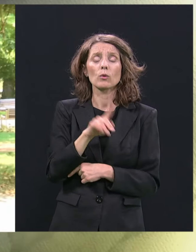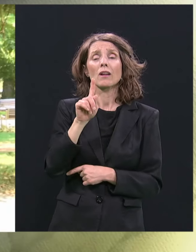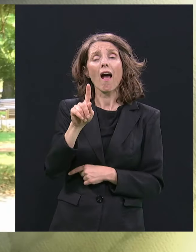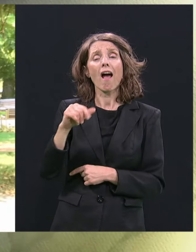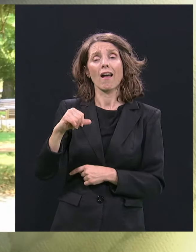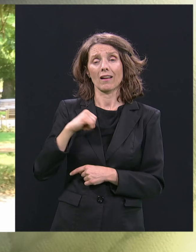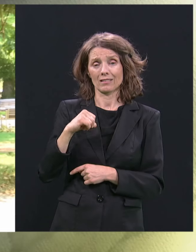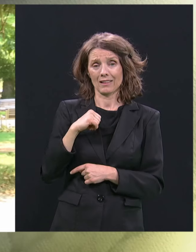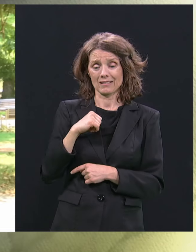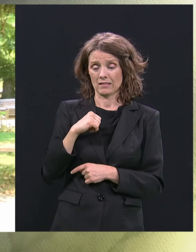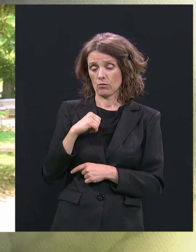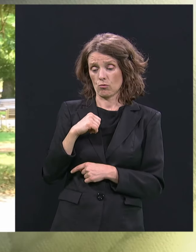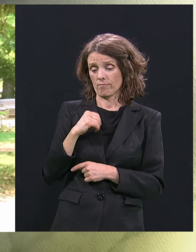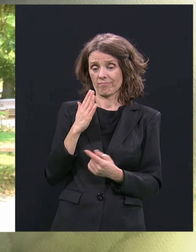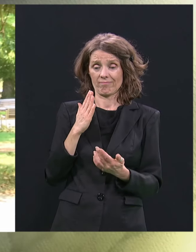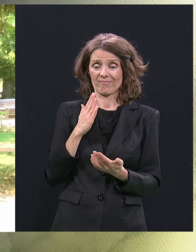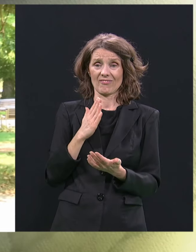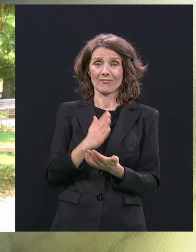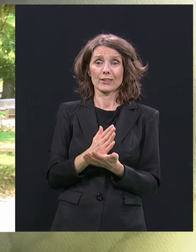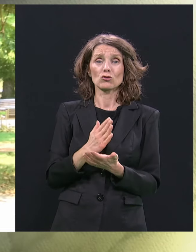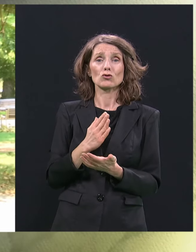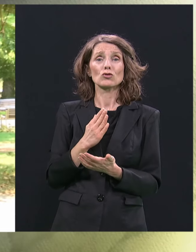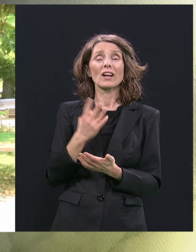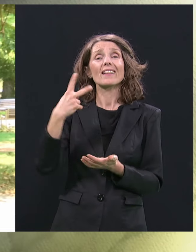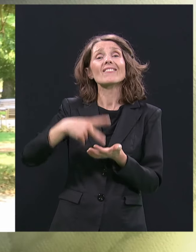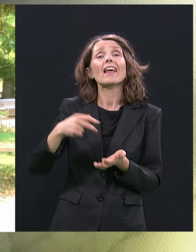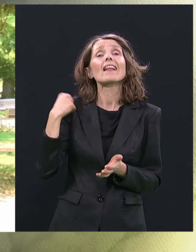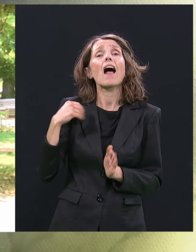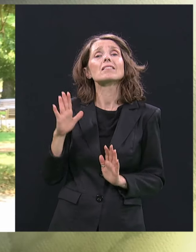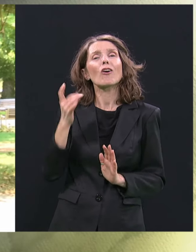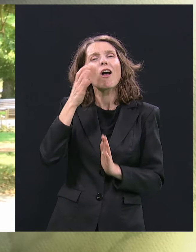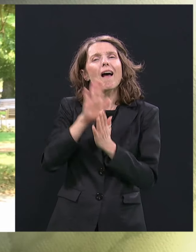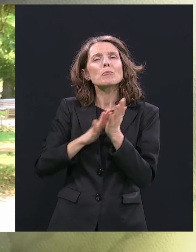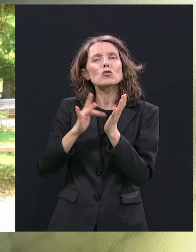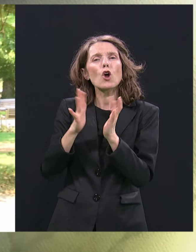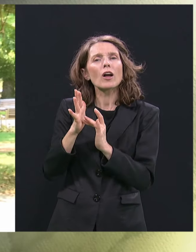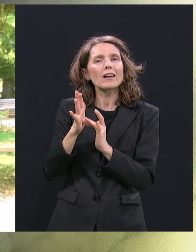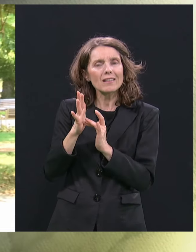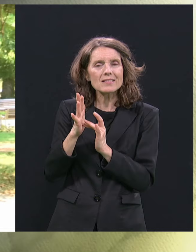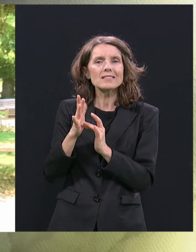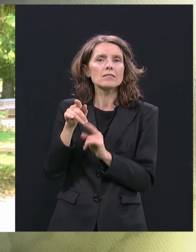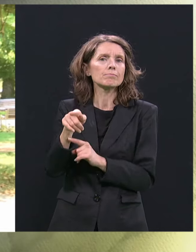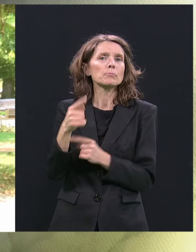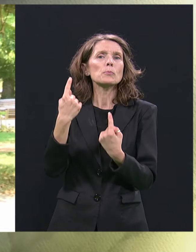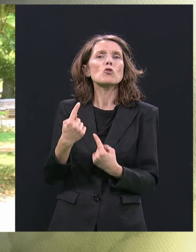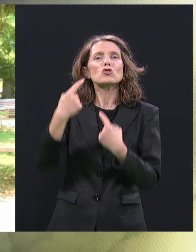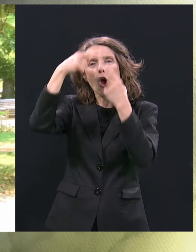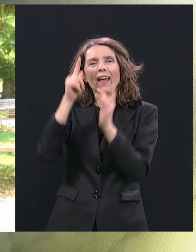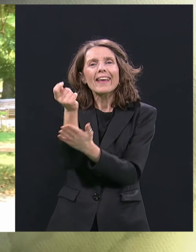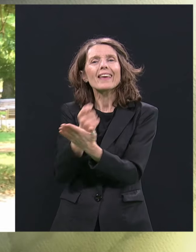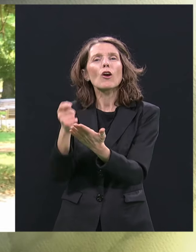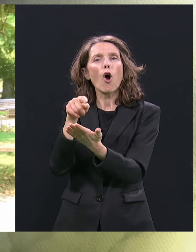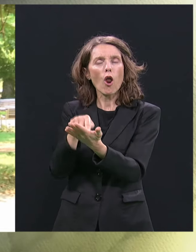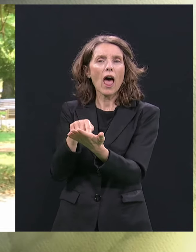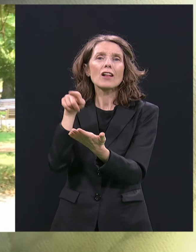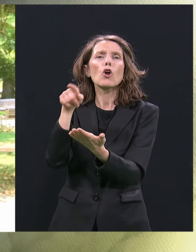Interesantno je da mi već dva milenijuma imamo ikone kao jako važne elemente u životu pravoslavnih vernika na